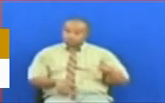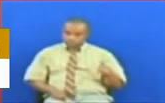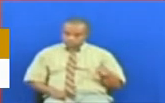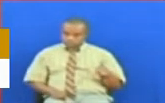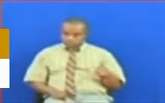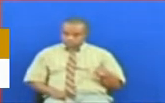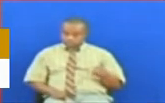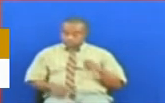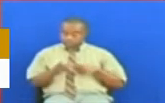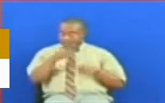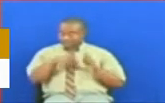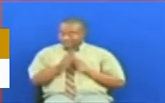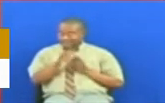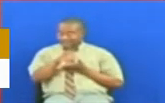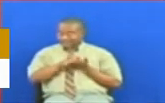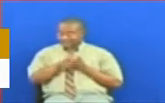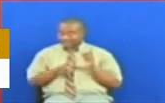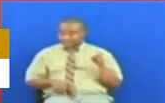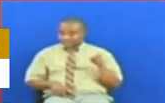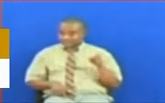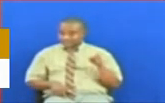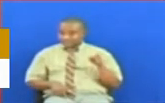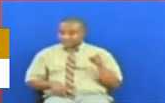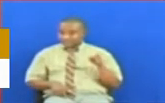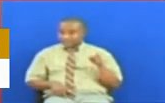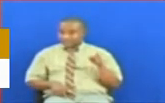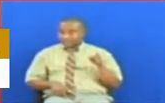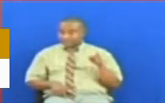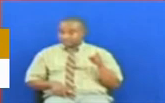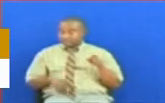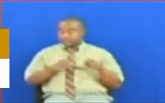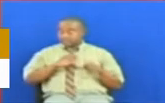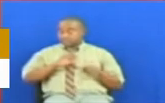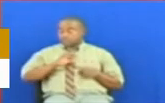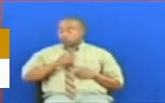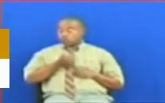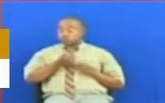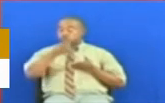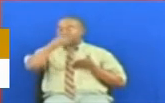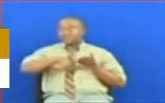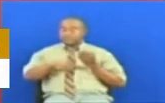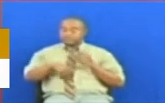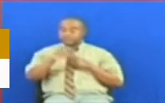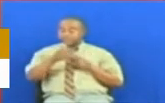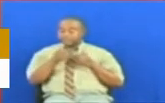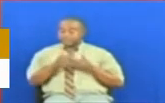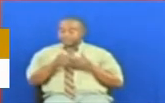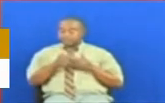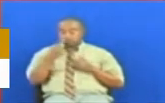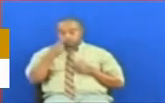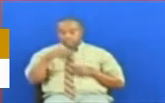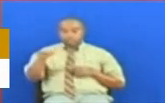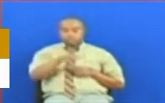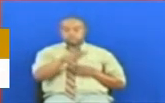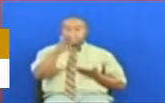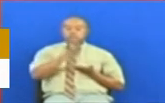Katika msingi wa ukomo wa juu ni kuruhusu adhabu au mfaini kulingana na mazingira ya kesi husika. Na